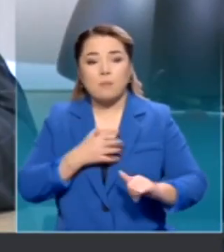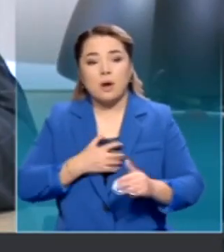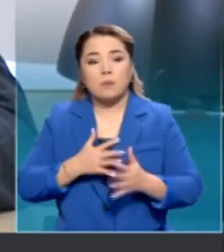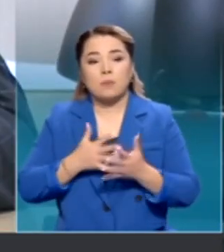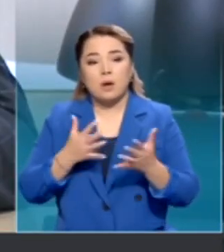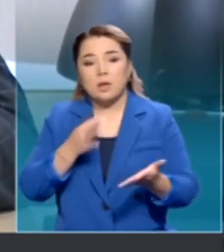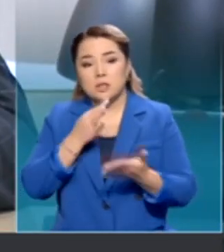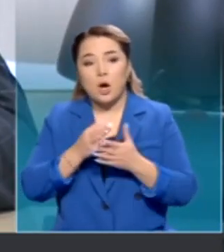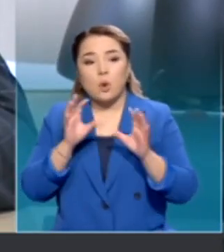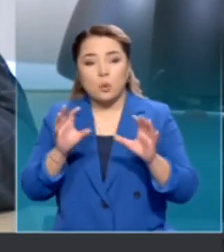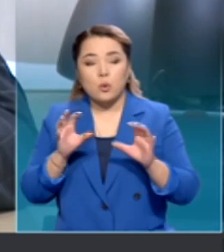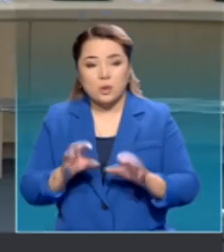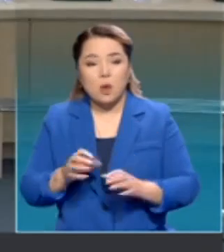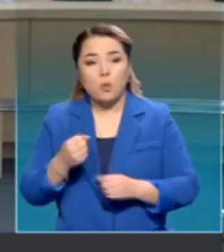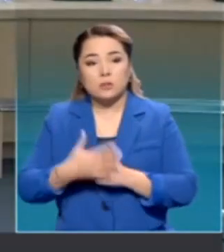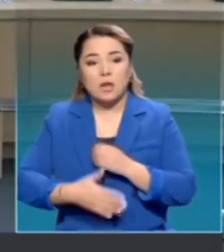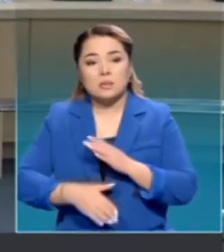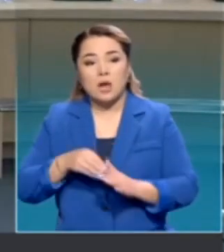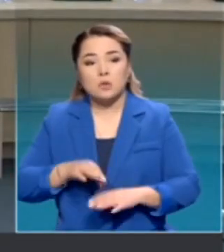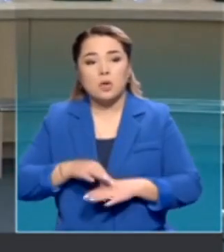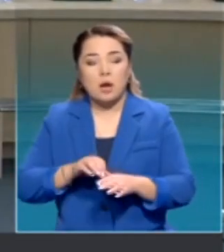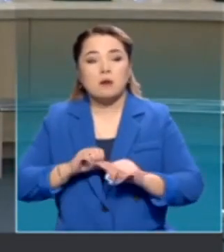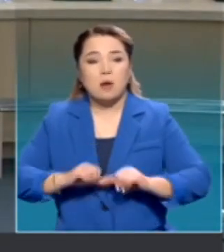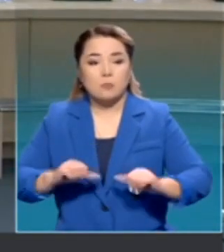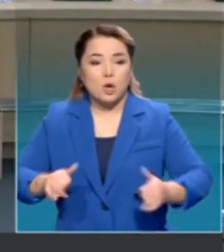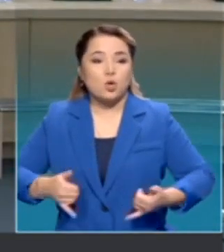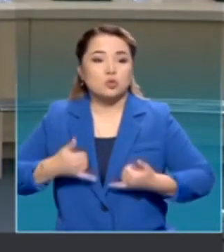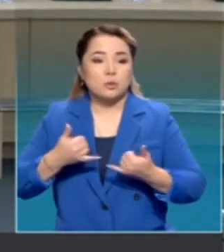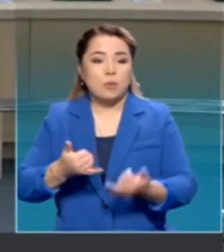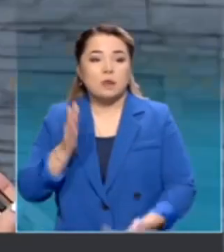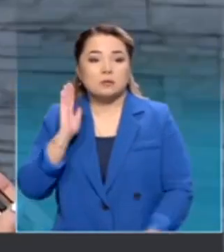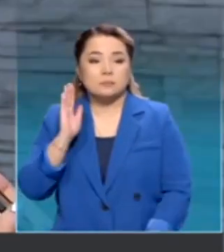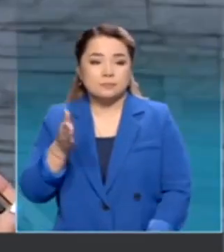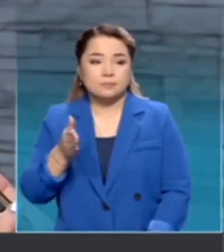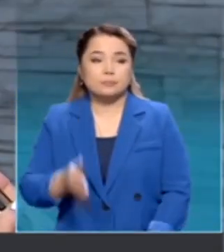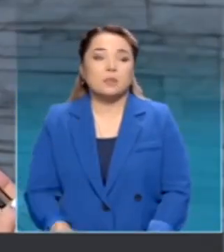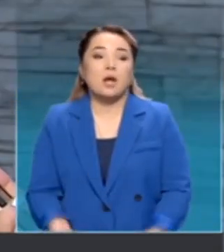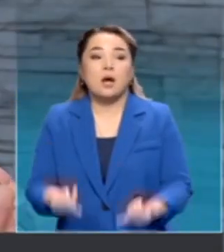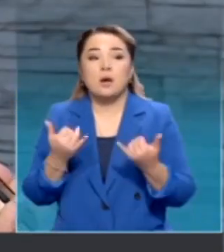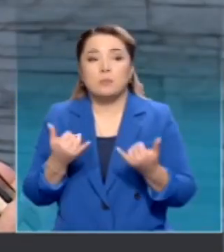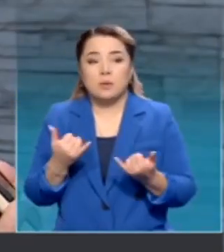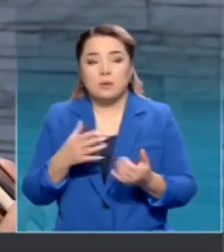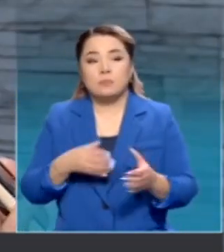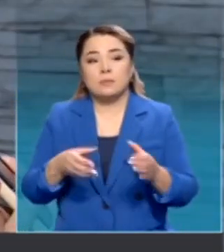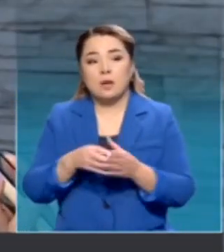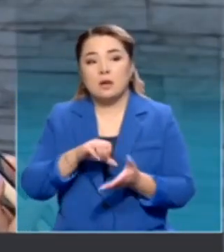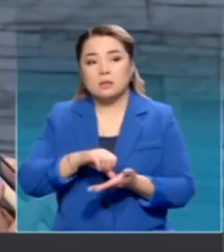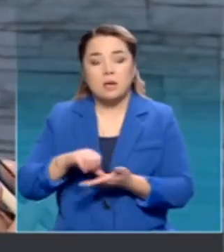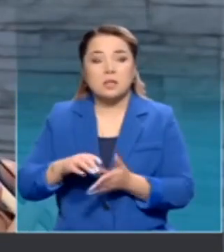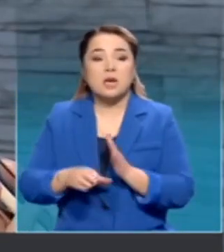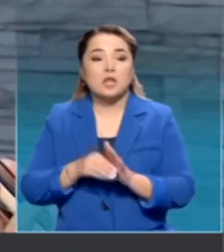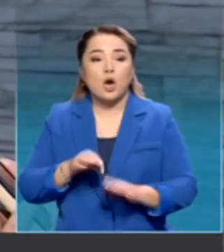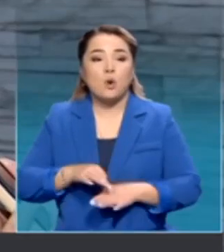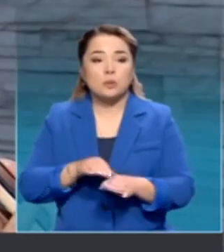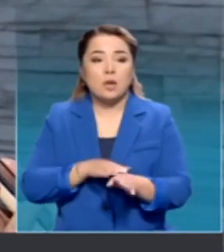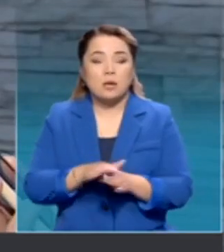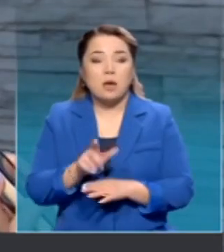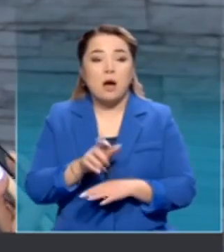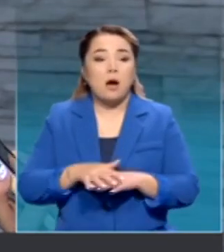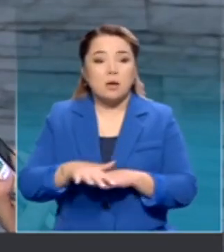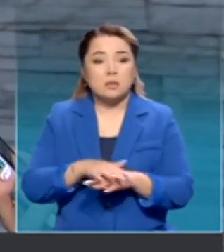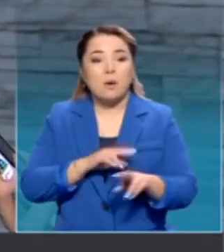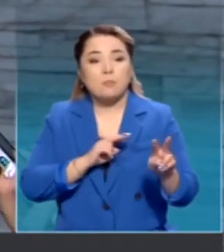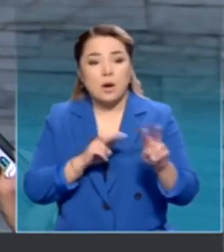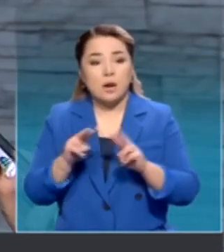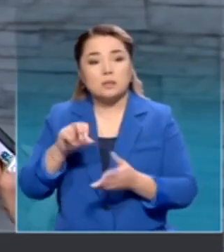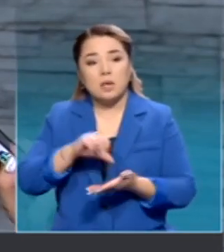зор кодекс орталық сайлау комиссиясына ұсынылмақ. Қазіргі таңда мысалы сайлау науқандарына халықтың